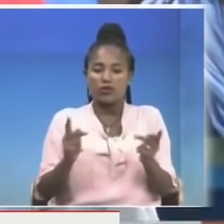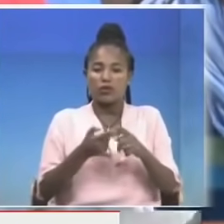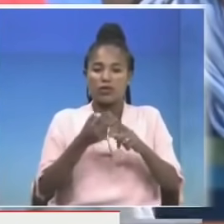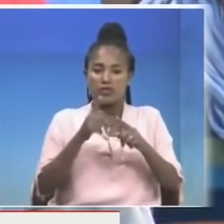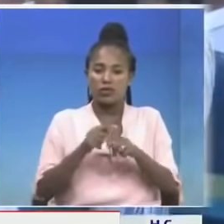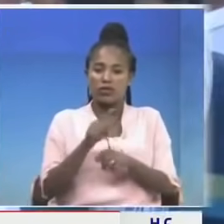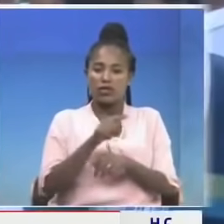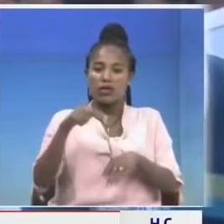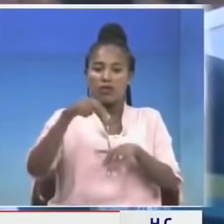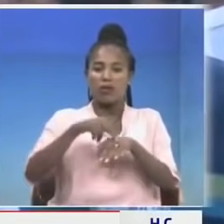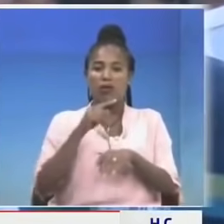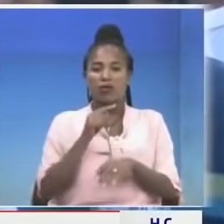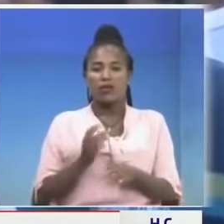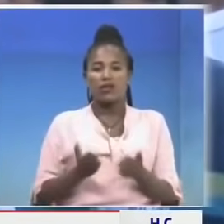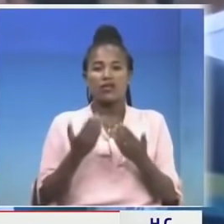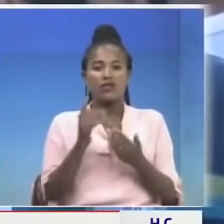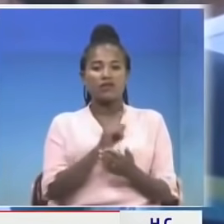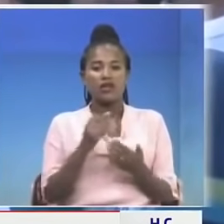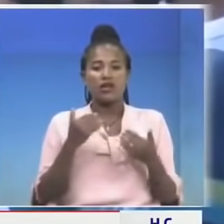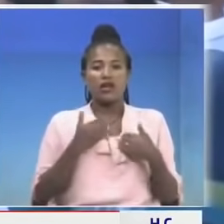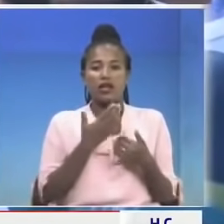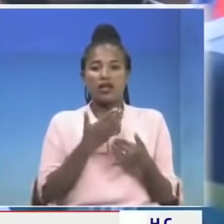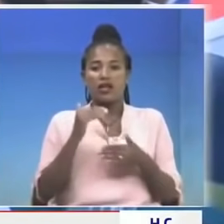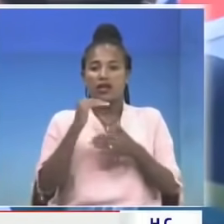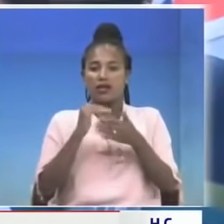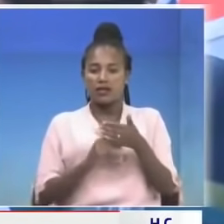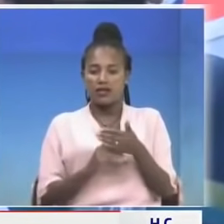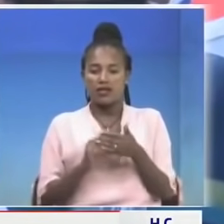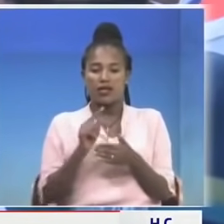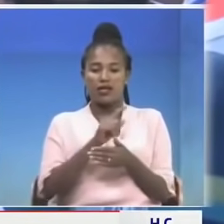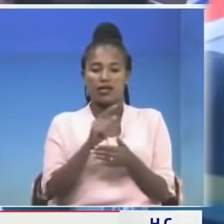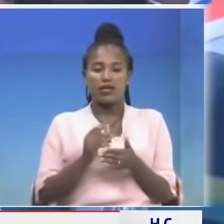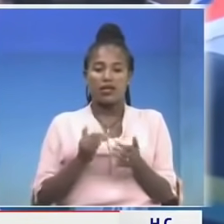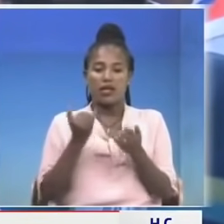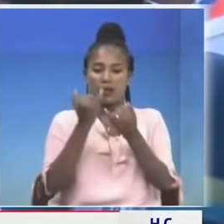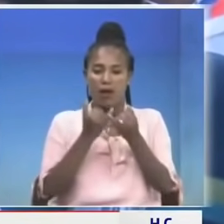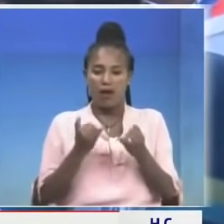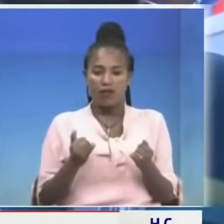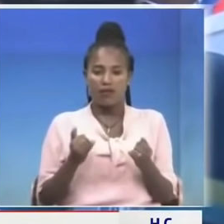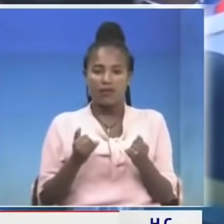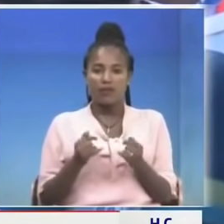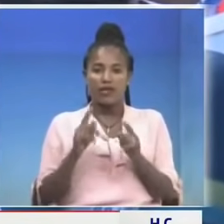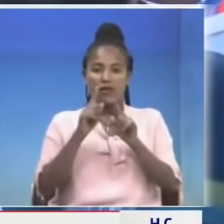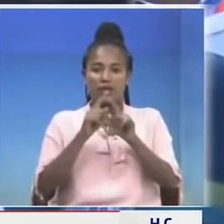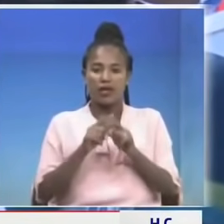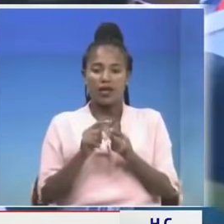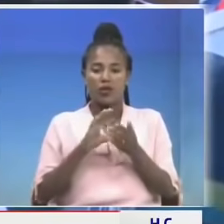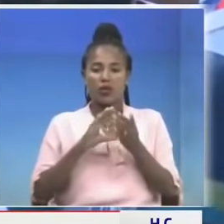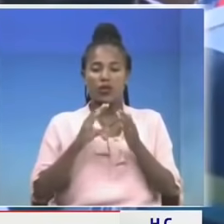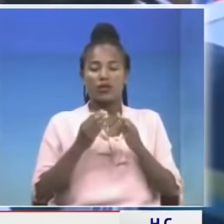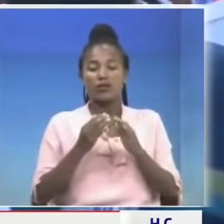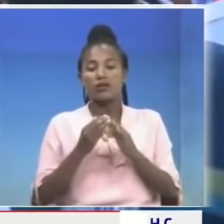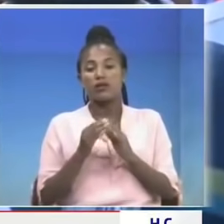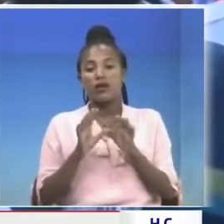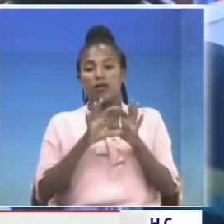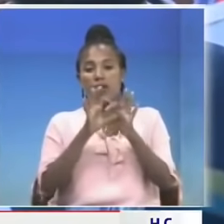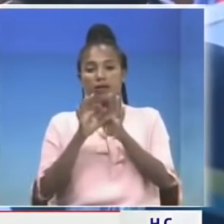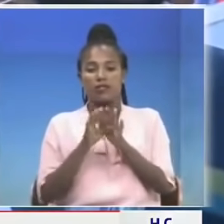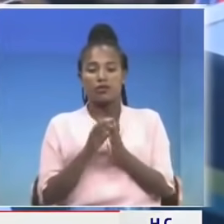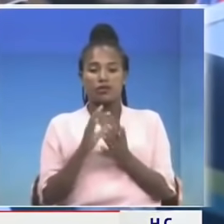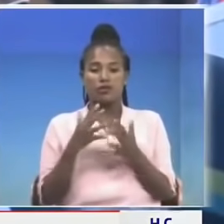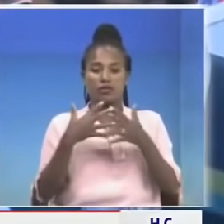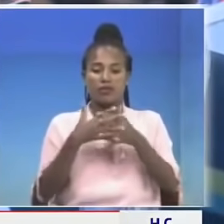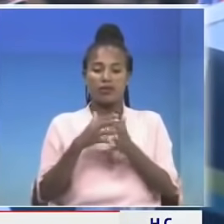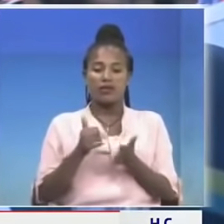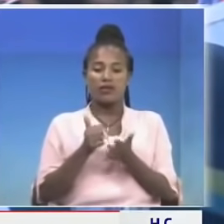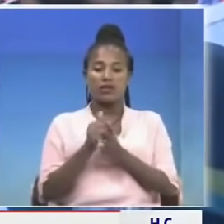እናንተ ማቋቋም ከተረፈን ሳይሆን ካለን ላይ ቀንሰን ለእናንተ ለማካፈል በተለያየ አግባብ ማህበረሰቡን በማስተባበር